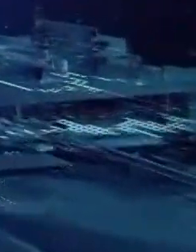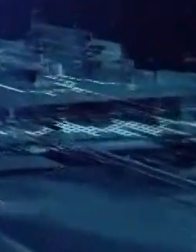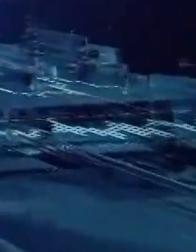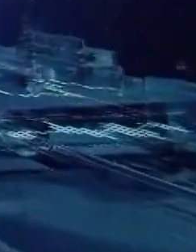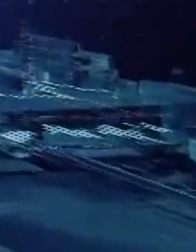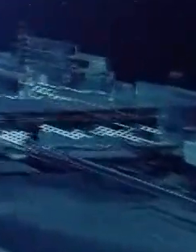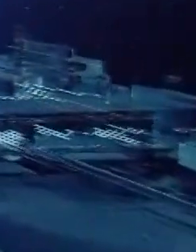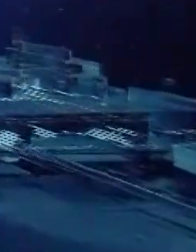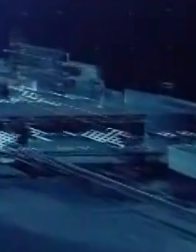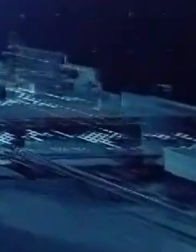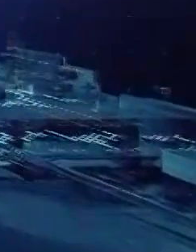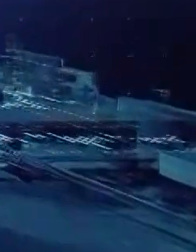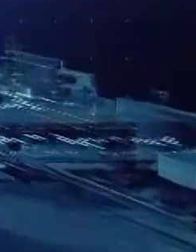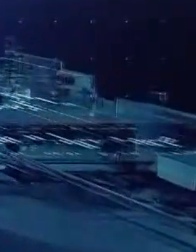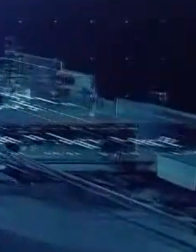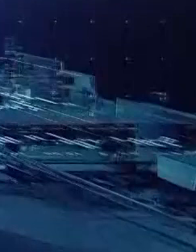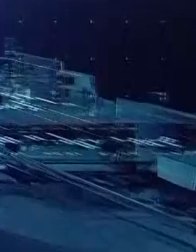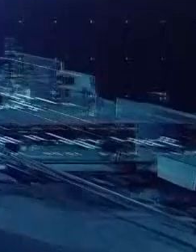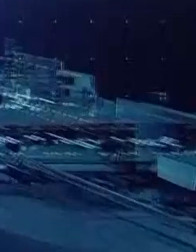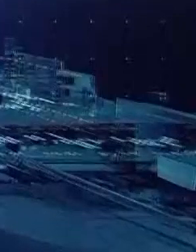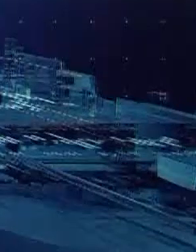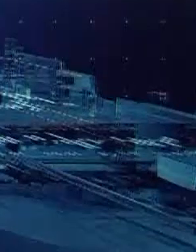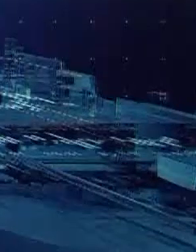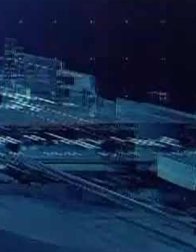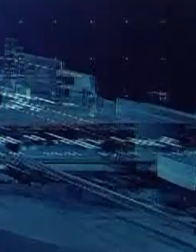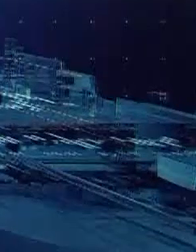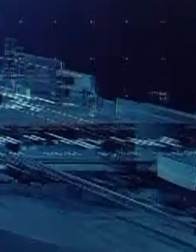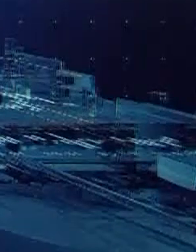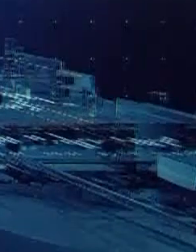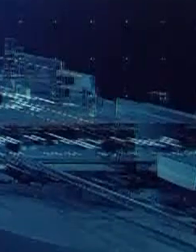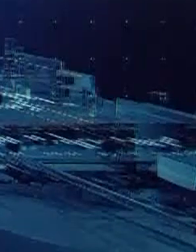Мұндай мекемелерге мұқтаждар саны жыл сайын артып келеді. Өйткені өлкеде осындай ауытқушылыққа шалдыққан мыңнан астам бала тіркелген. Ал